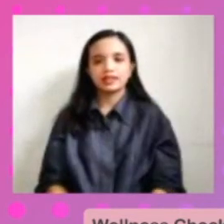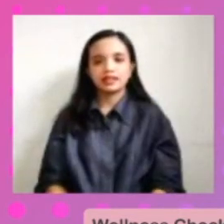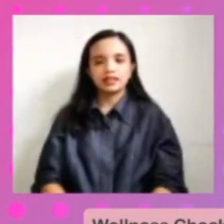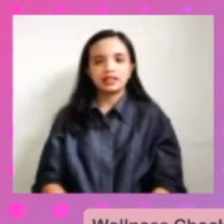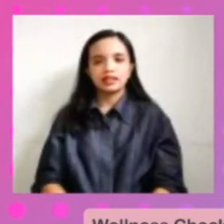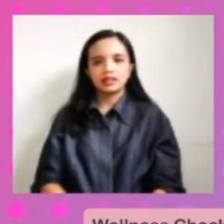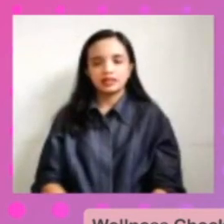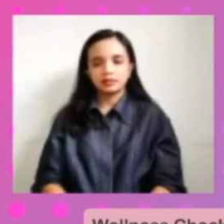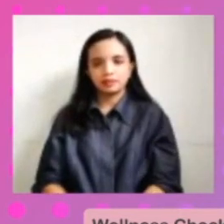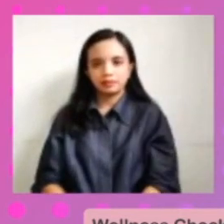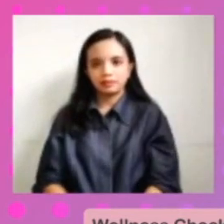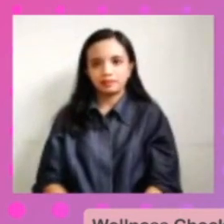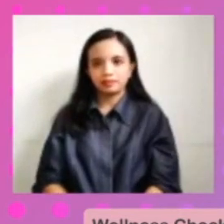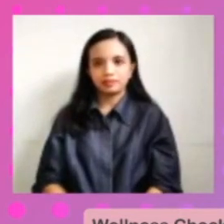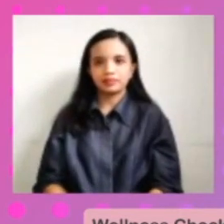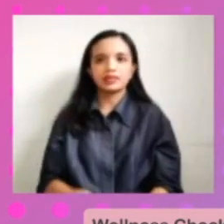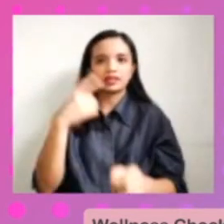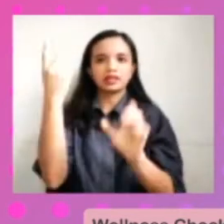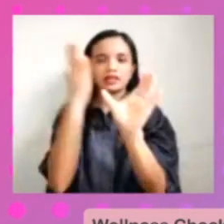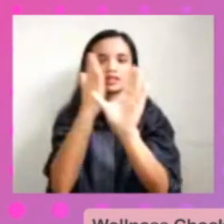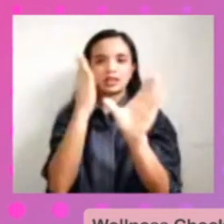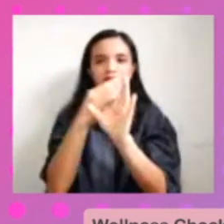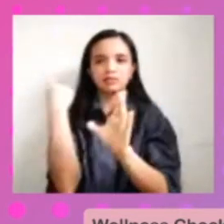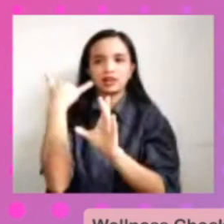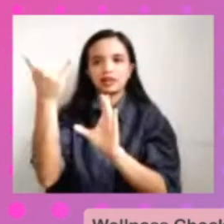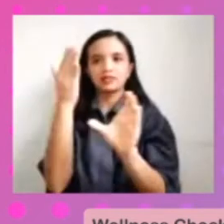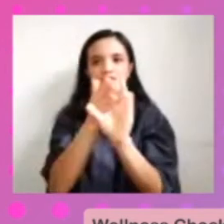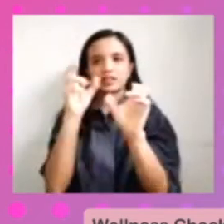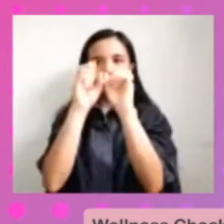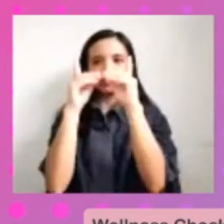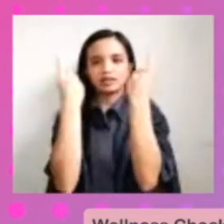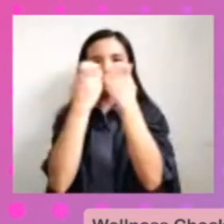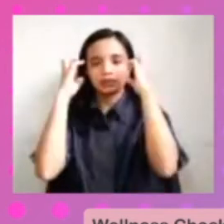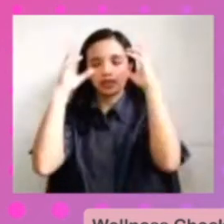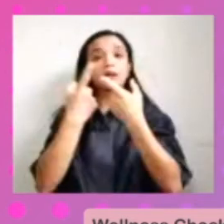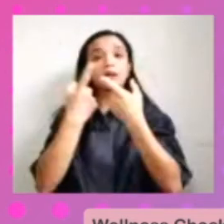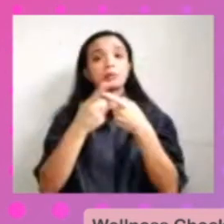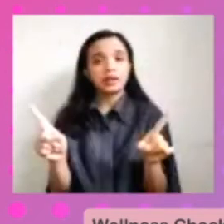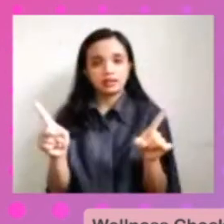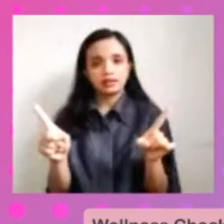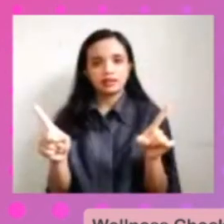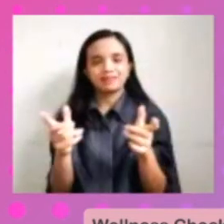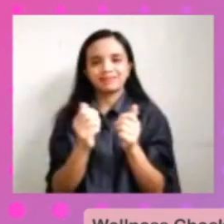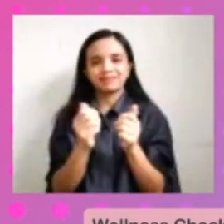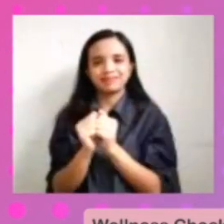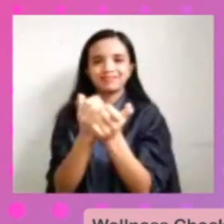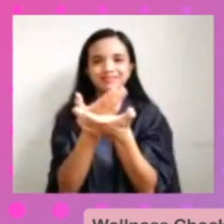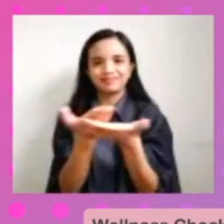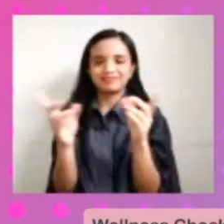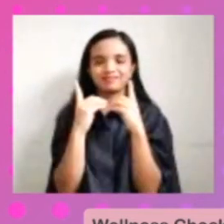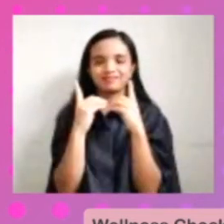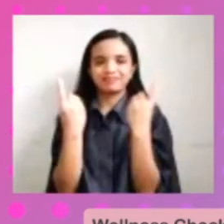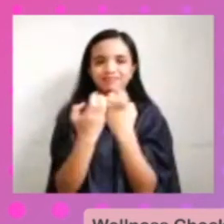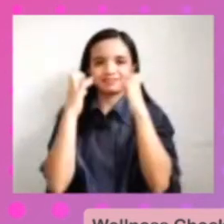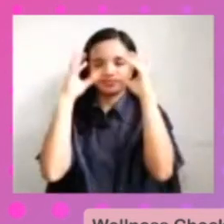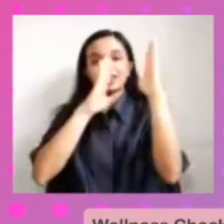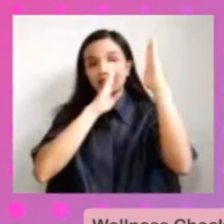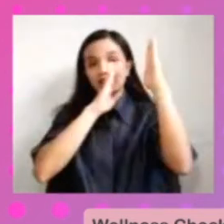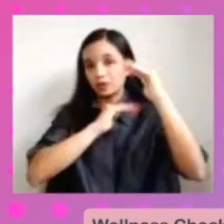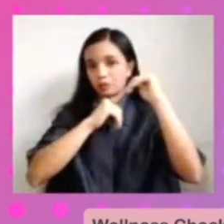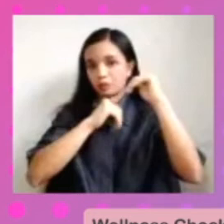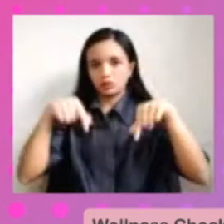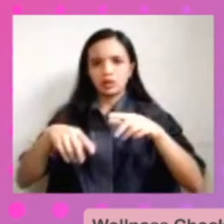Norte, kay Miss Shima May, ayan, kay Miss Juliet B. Del Mundo, kay Mr. Efren Agbayani,